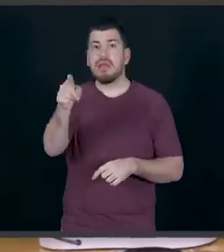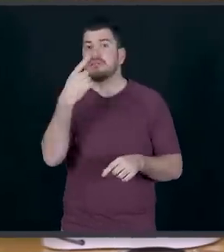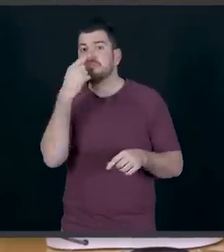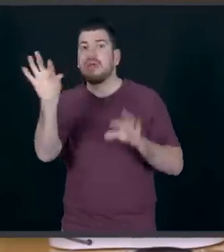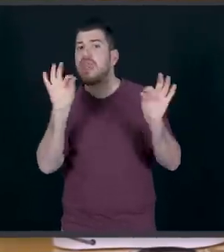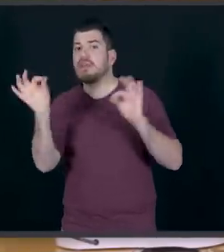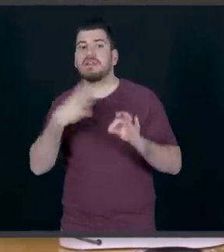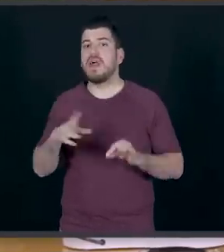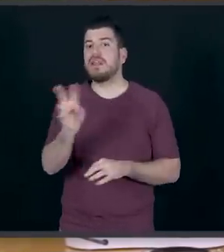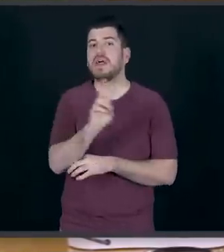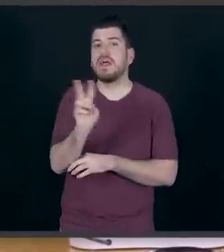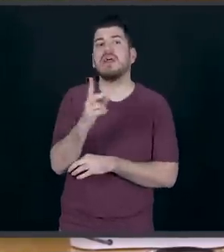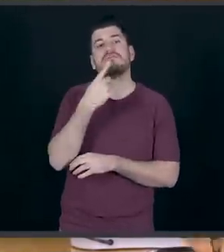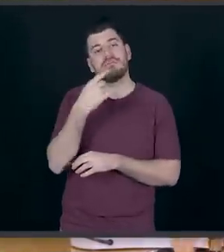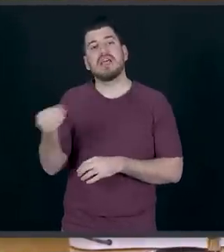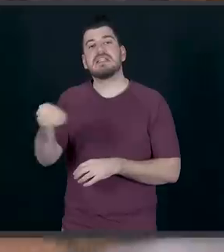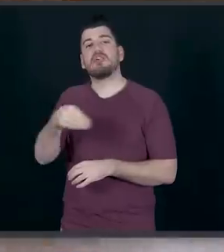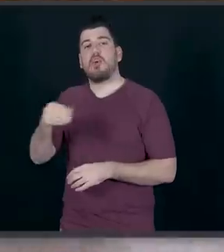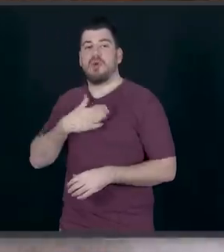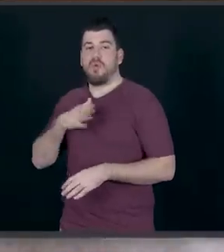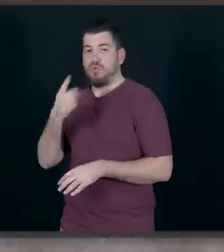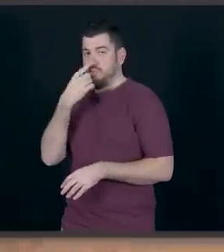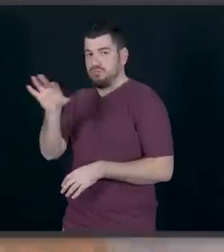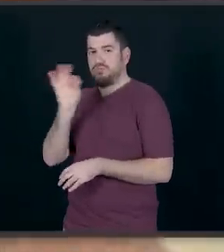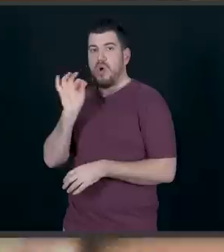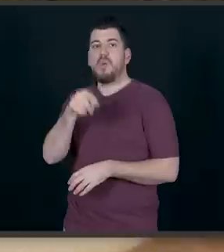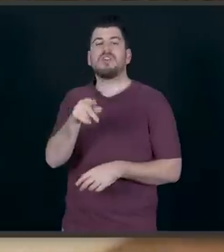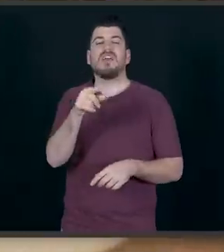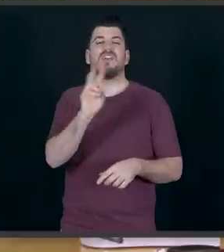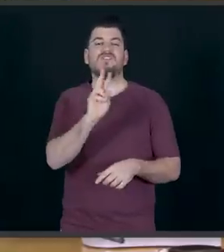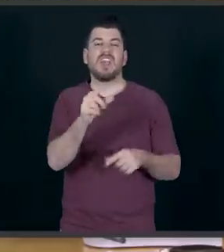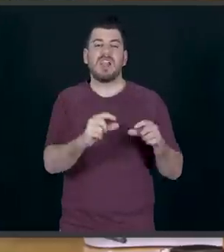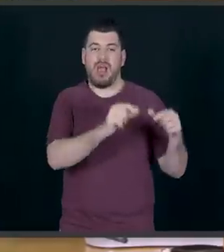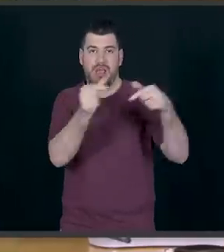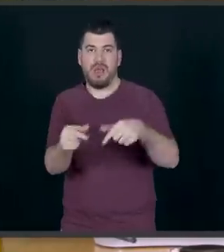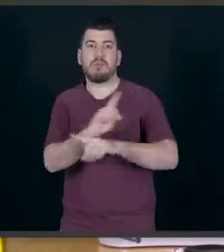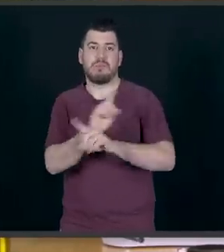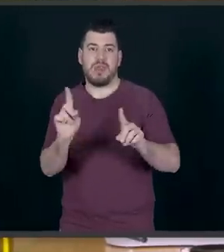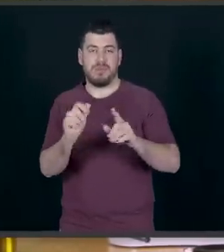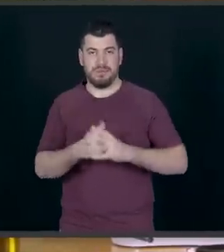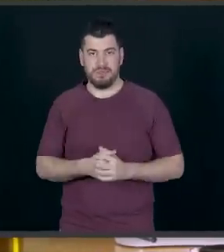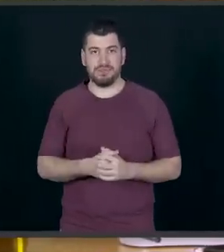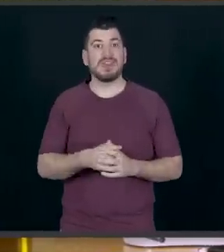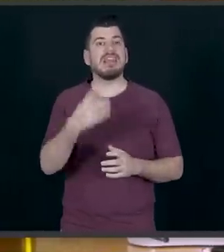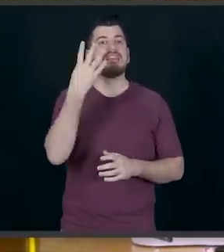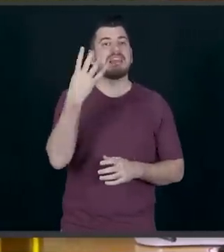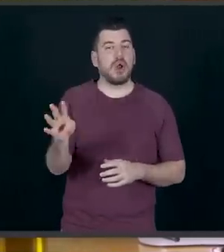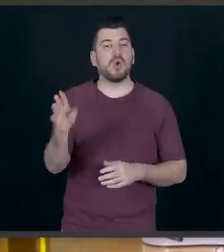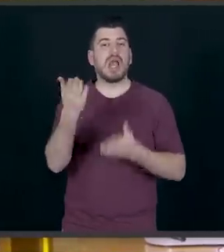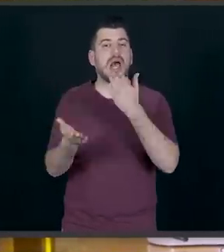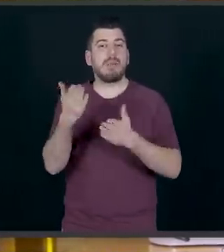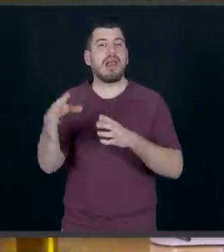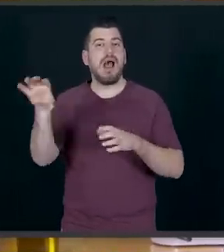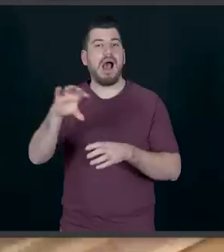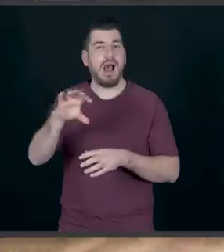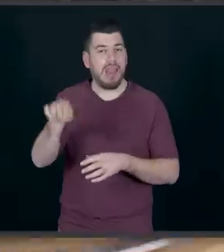θέλετε. Εντάξει, εγώ θα βάλω σιρόπι, οπότε δεν θα βάλω τις βανιλίνες εδώ μέσα. Έχουμε συνολικά 400 γραμμάρια αλεύρι